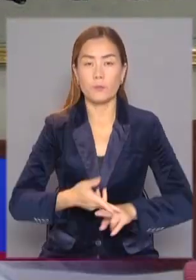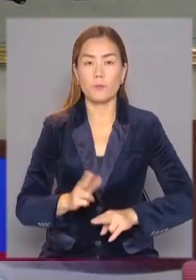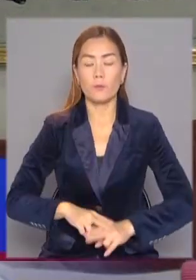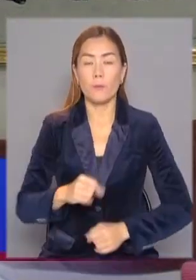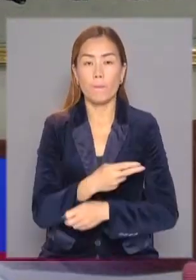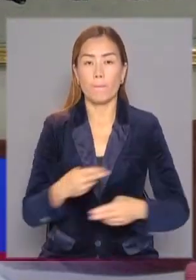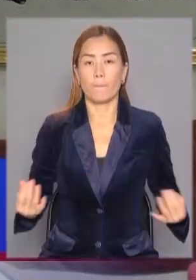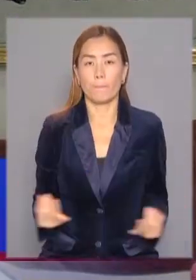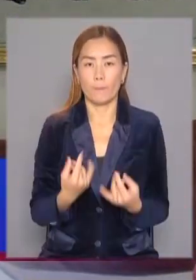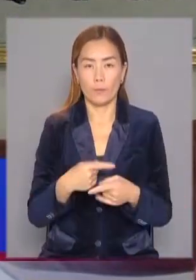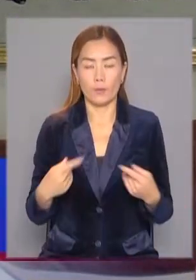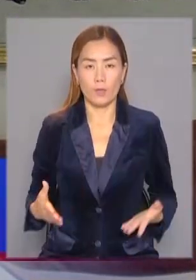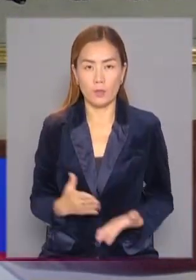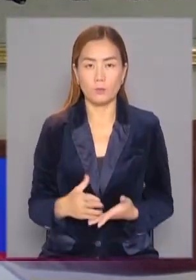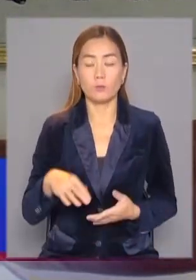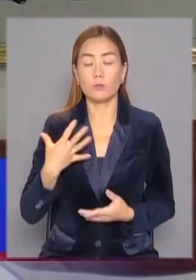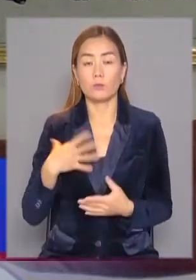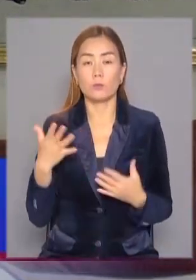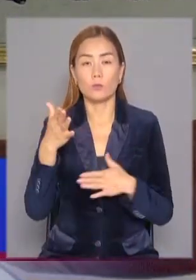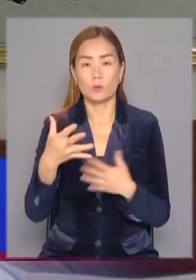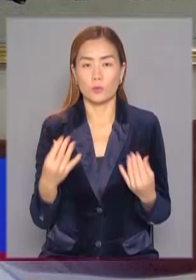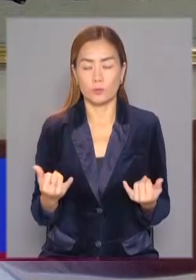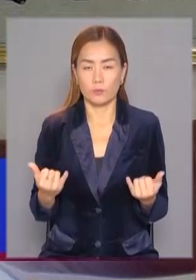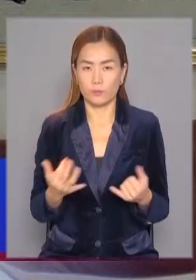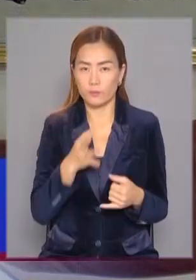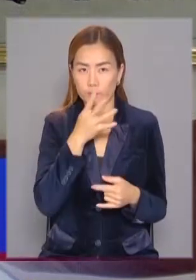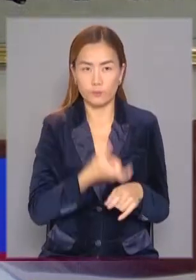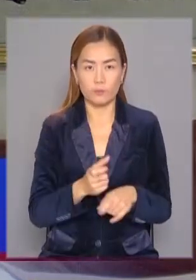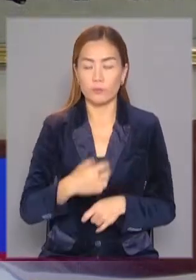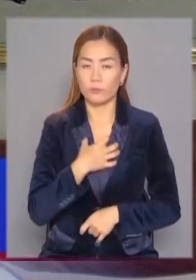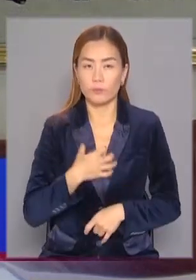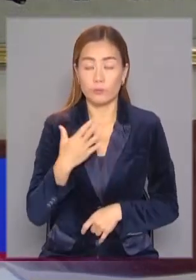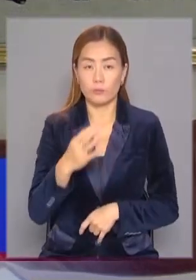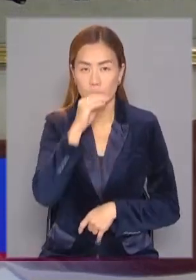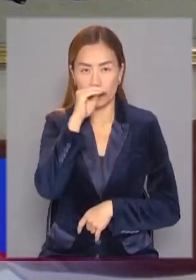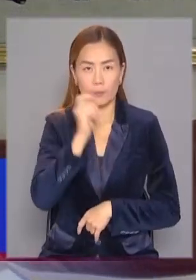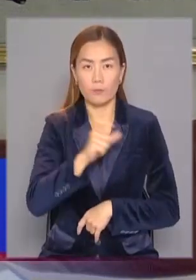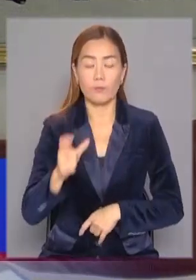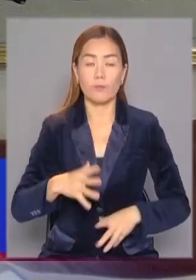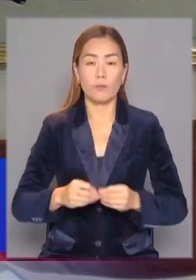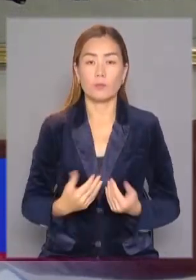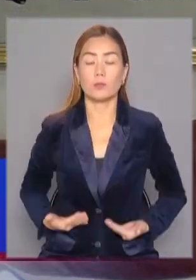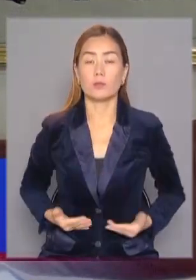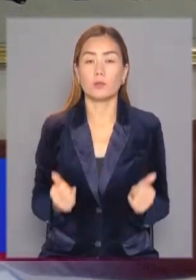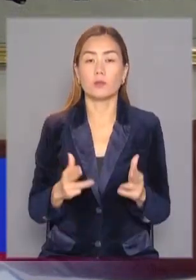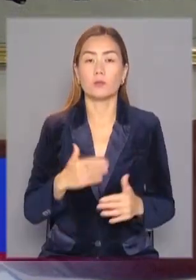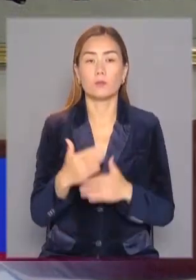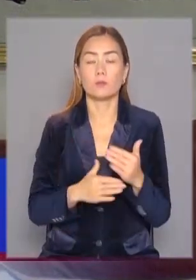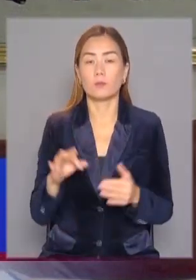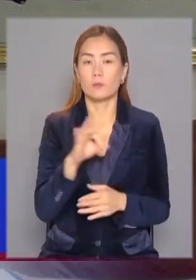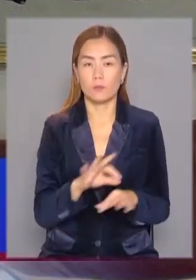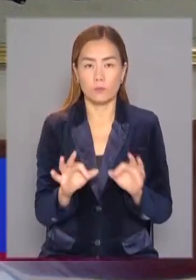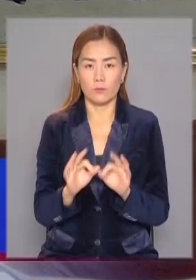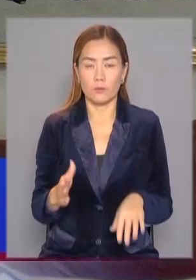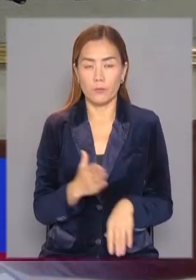әлеуметтік тақырыптарды қозғайды. Өткен шақ, болашақ, қазіргі уақыт өте маңызды. Және адамның өмір сүруін қалай жалғастыру керек,